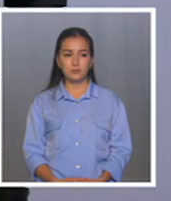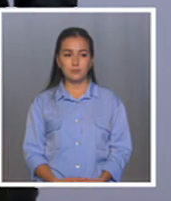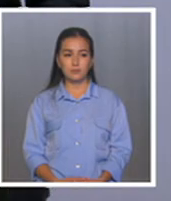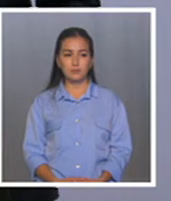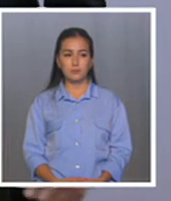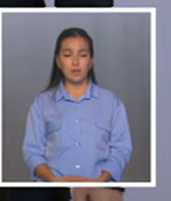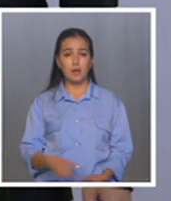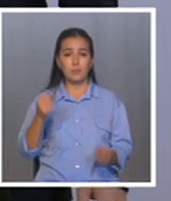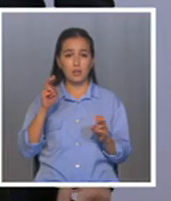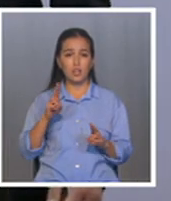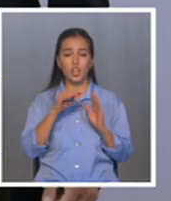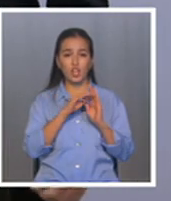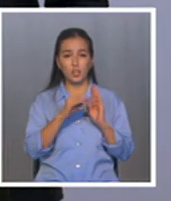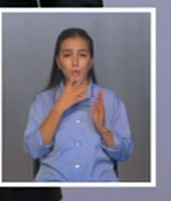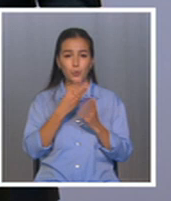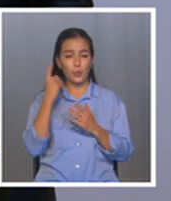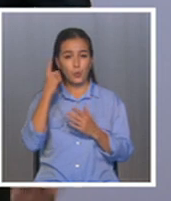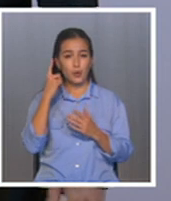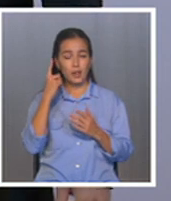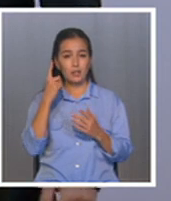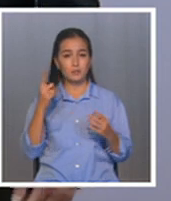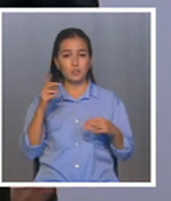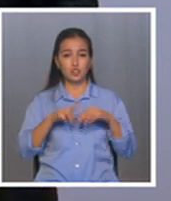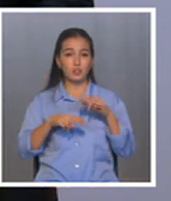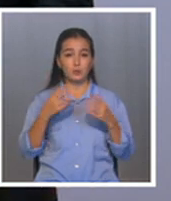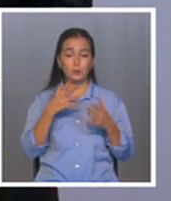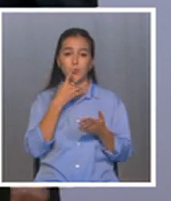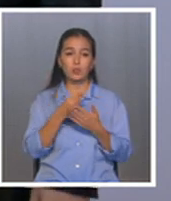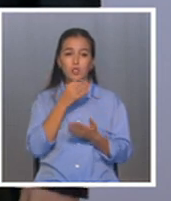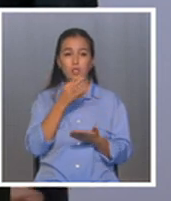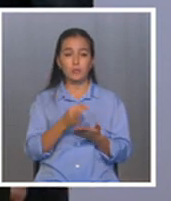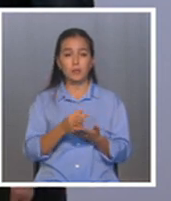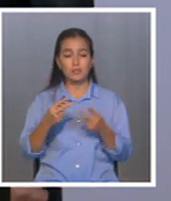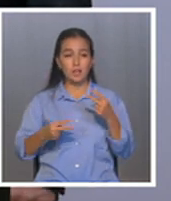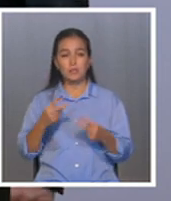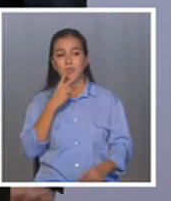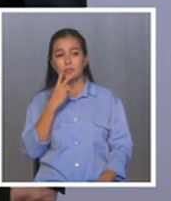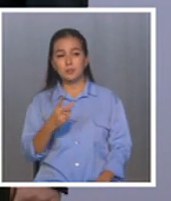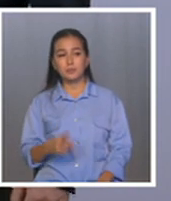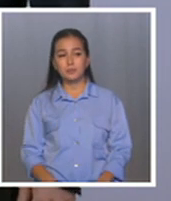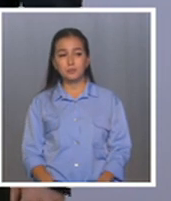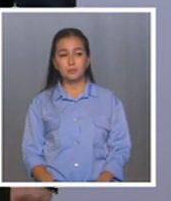Белгілі бір дәрежеде ойларымызды жинақтасақ, онда өз жауаптарымызды салыстыра отырайық.